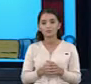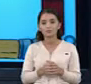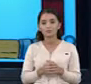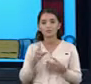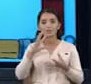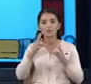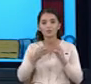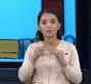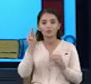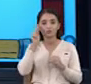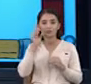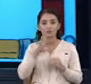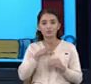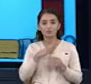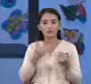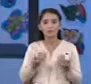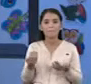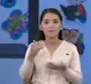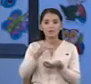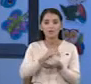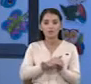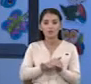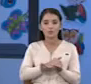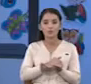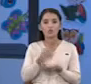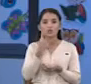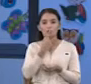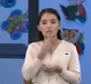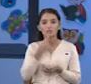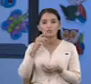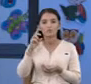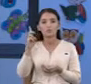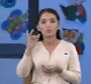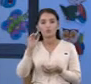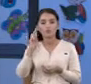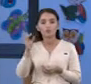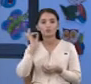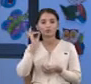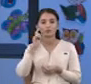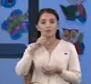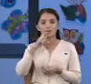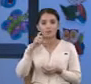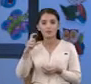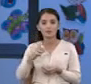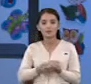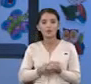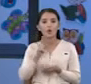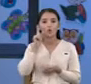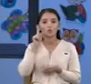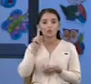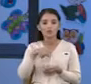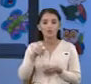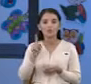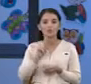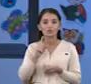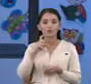Подведем итог урока. На этом уроке мы познакомились с буквой и звуком «э».